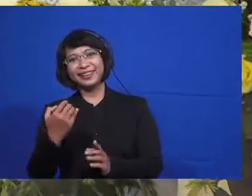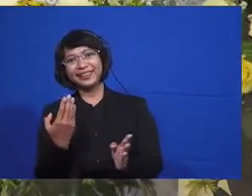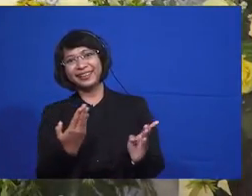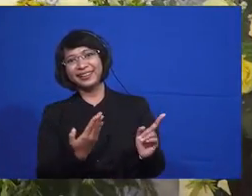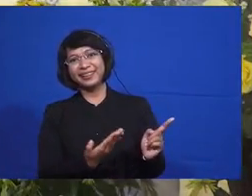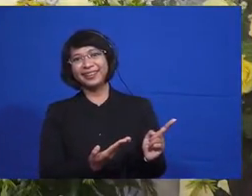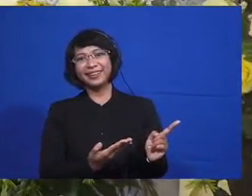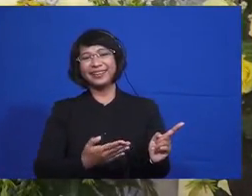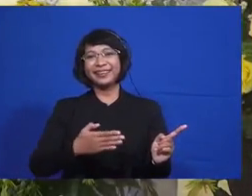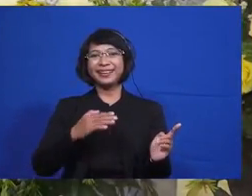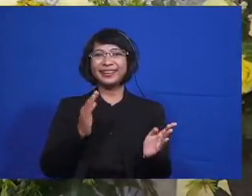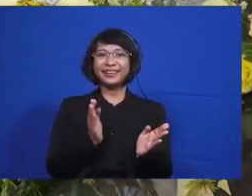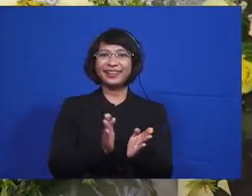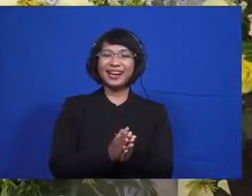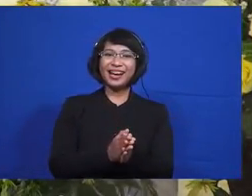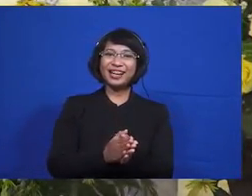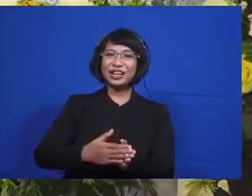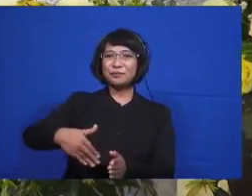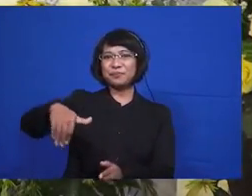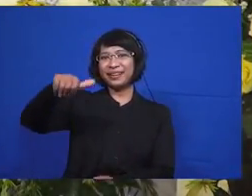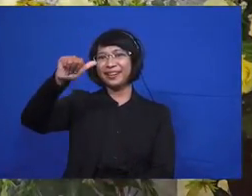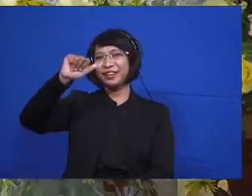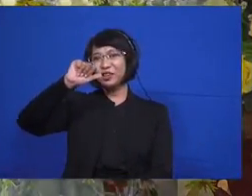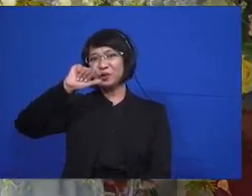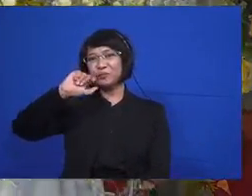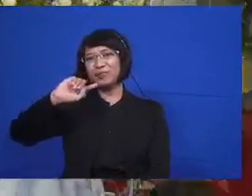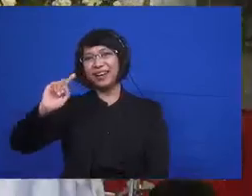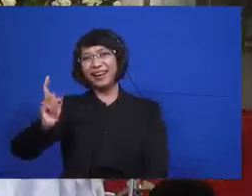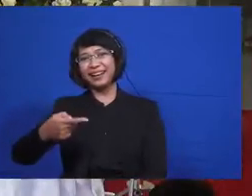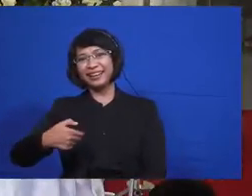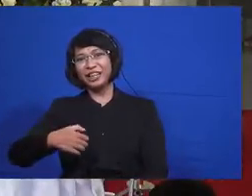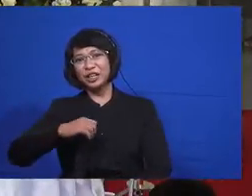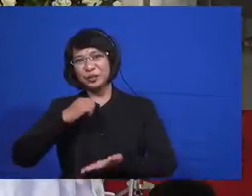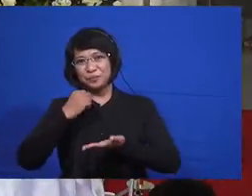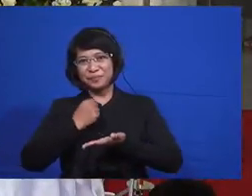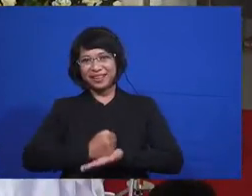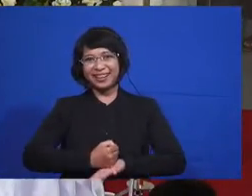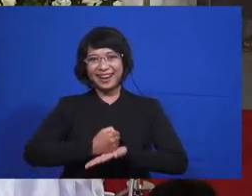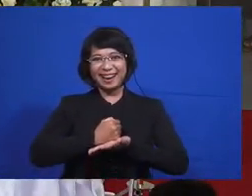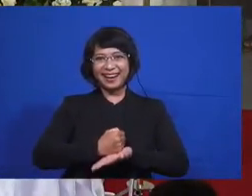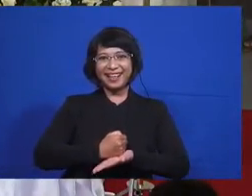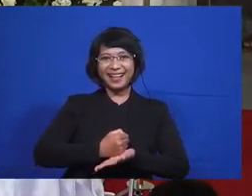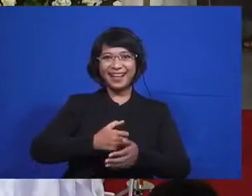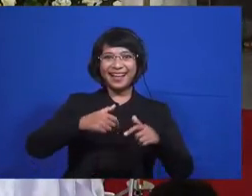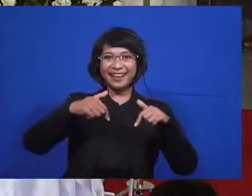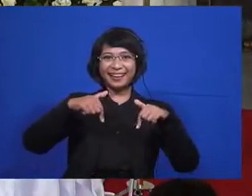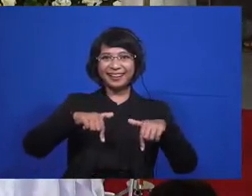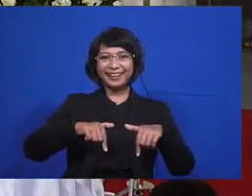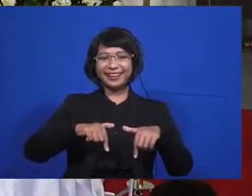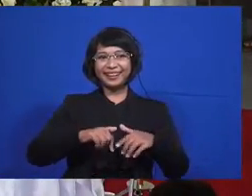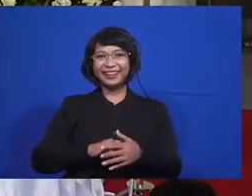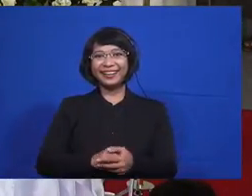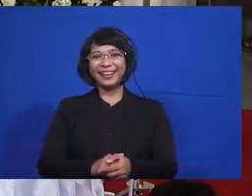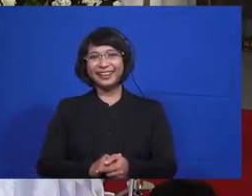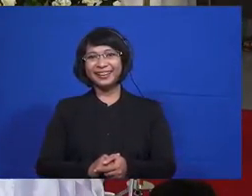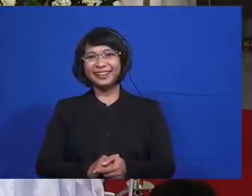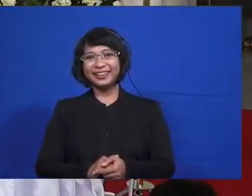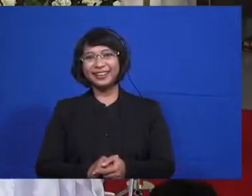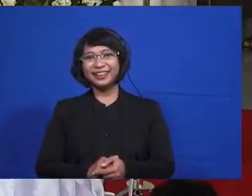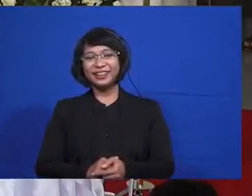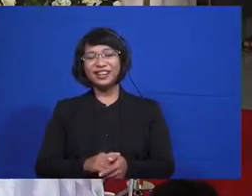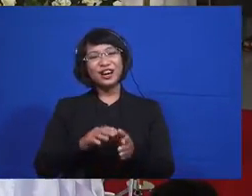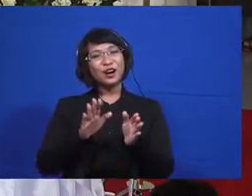dan minum dari piala ini,